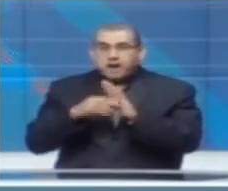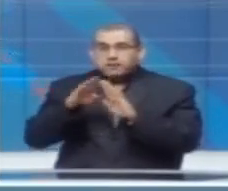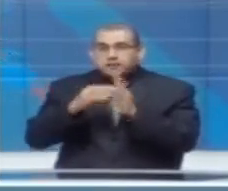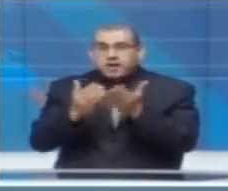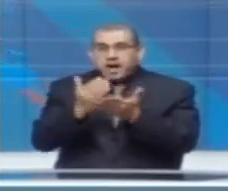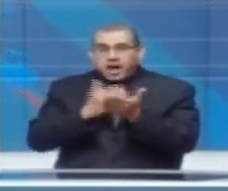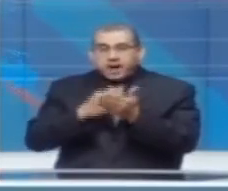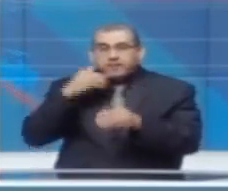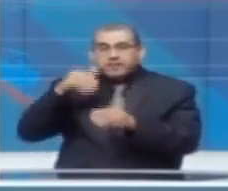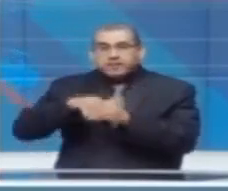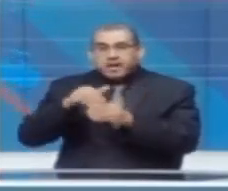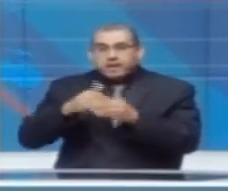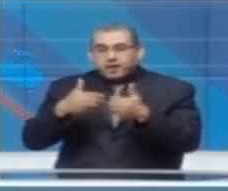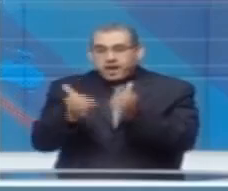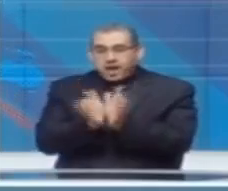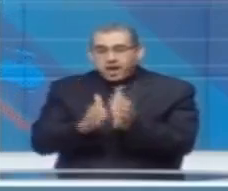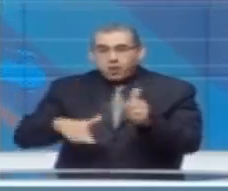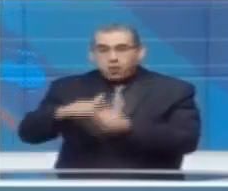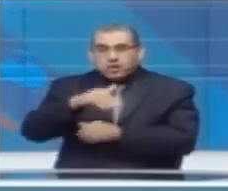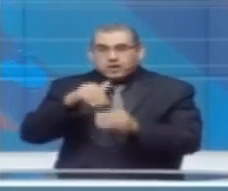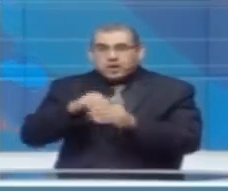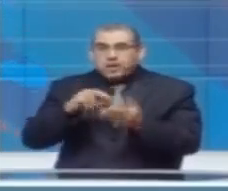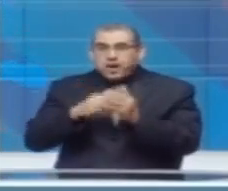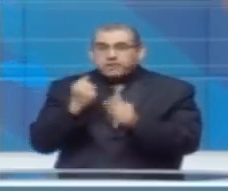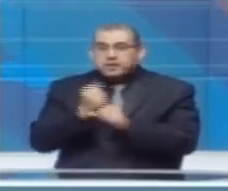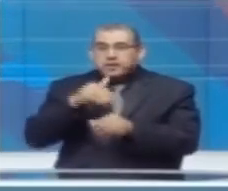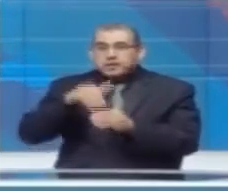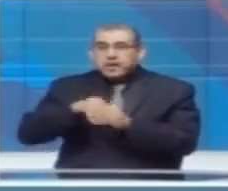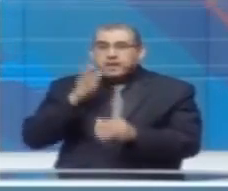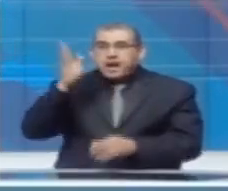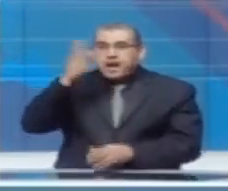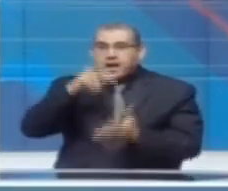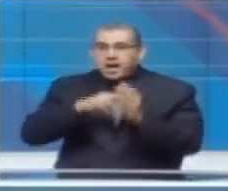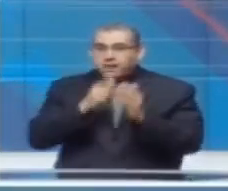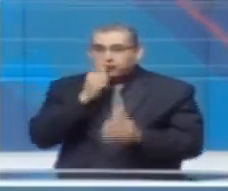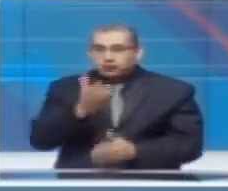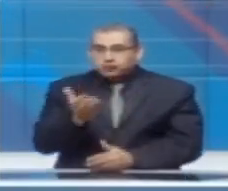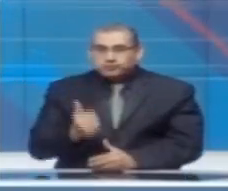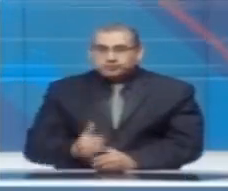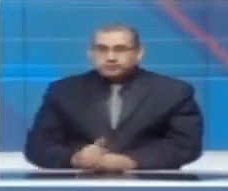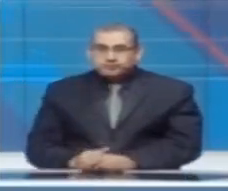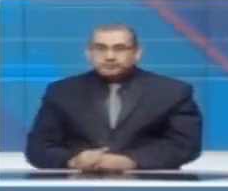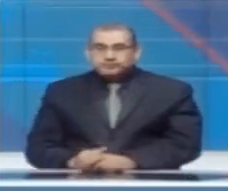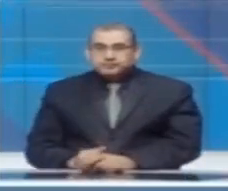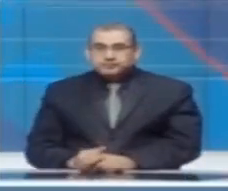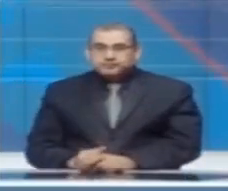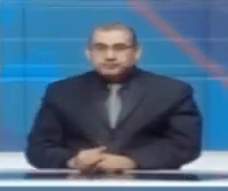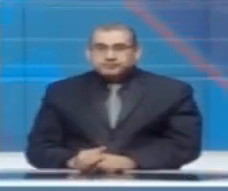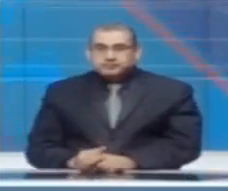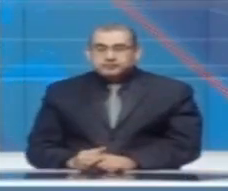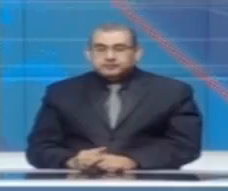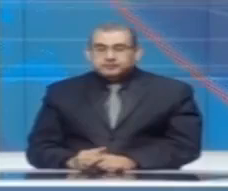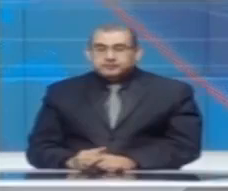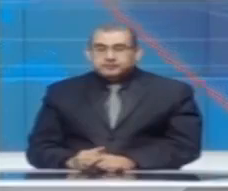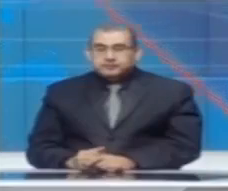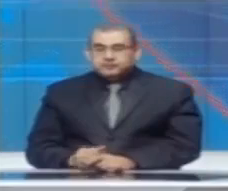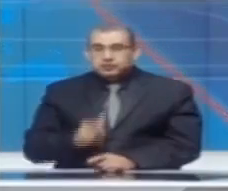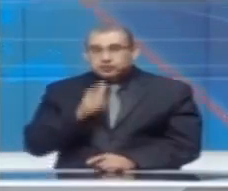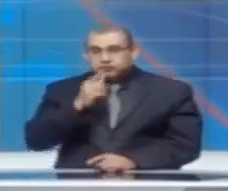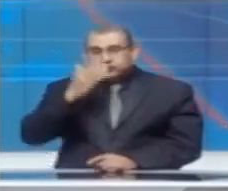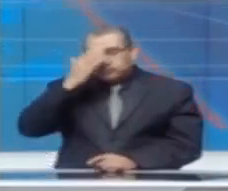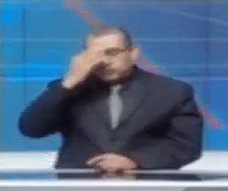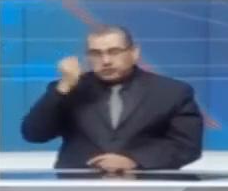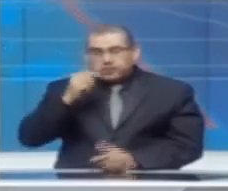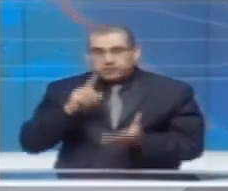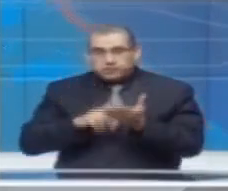استعدادات الهيئه الوطنيه للانتخابات لاجراء الانتخابات في الخارج. يعني جيهان، بعد التحية،